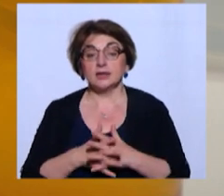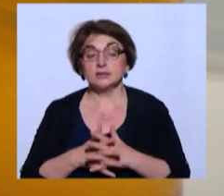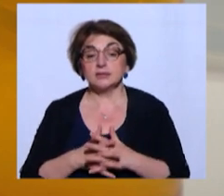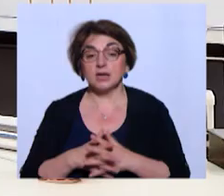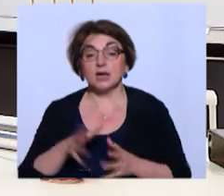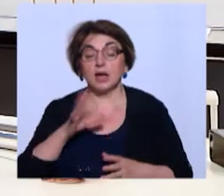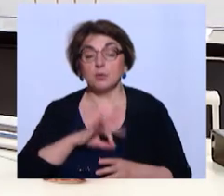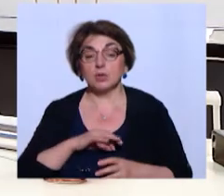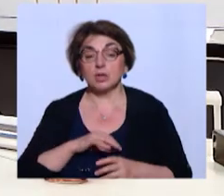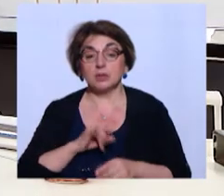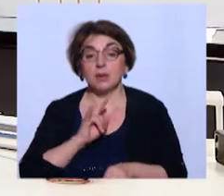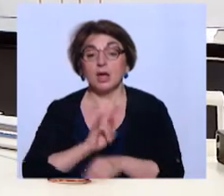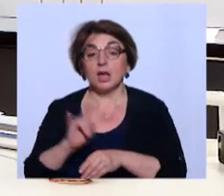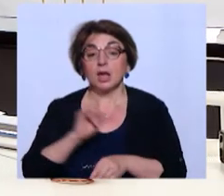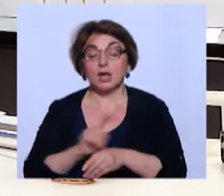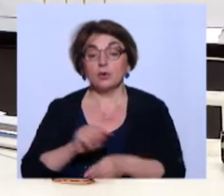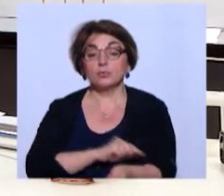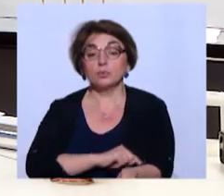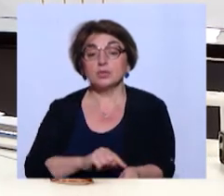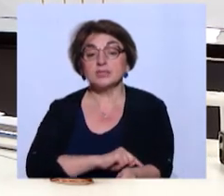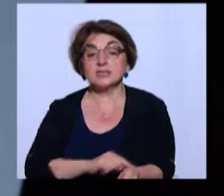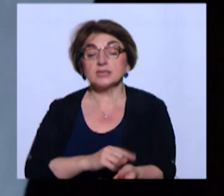სისხლის მისაღებად. აი, რკინის ქლორიდს